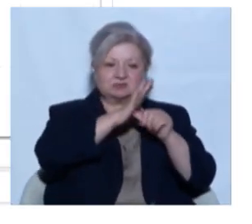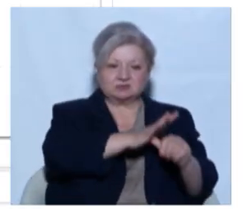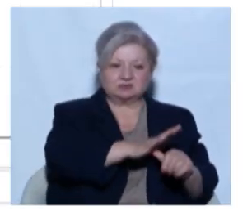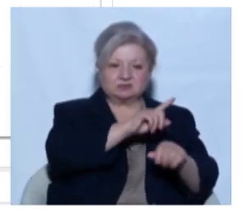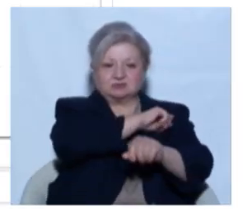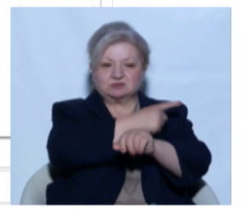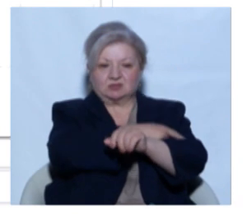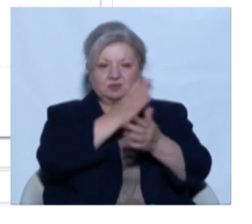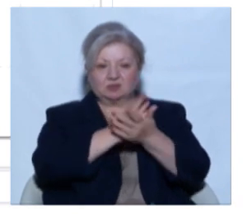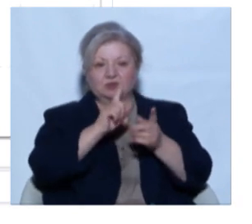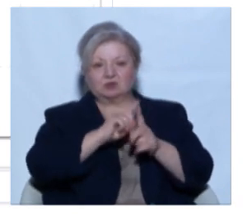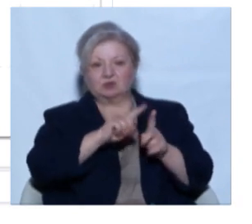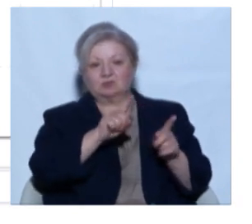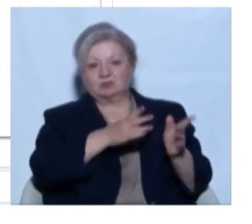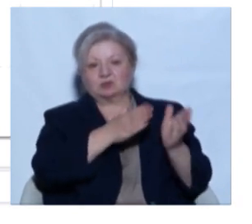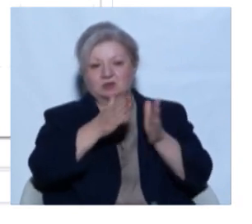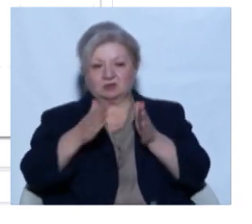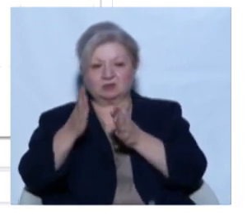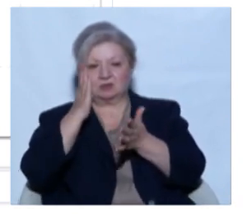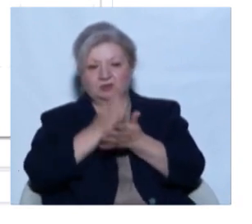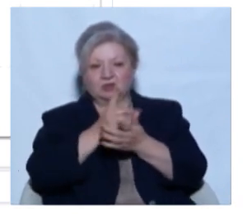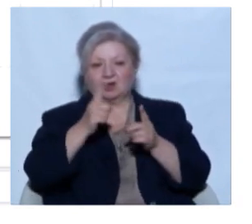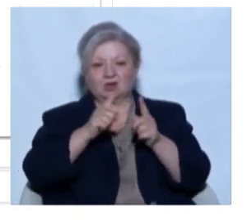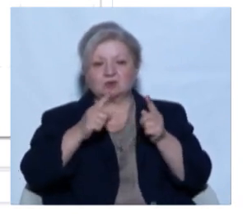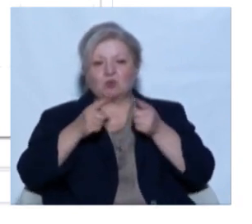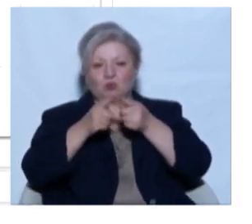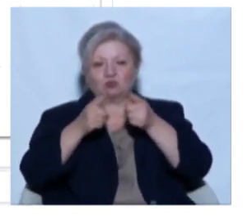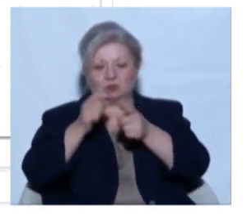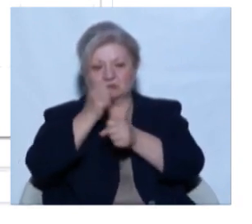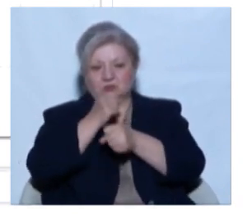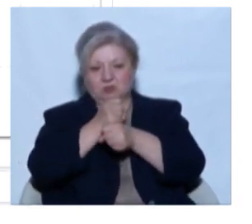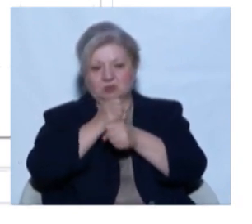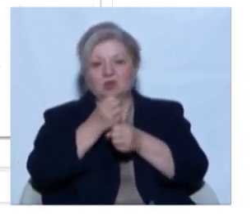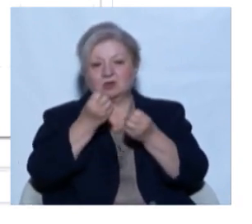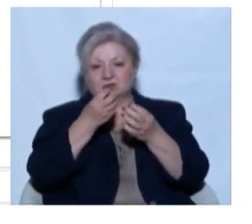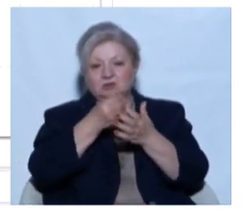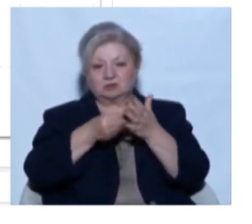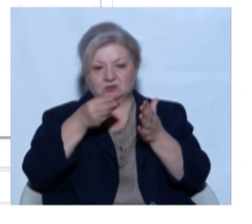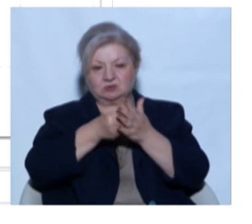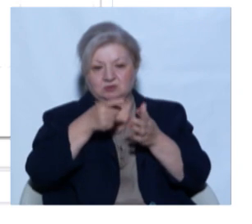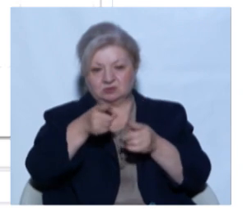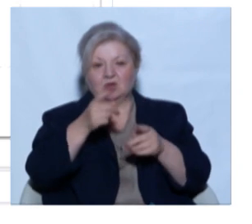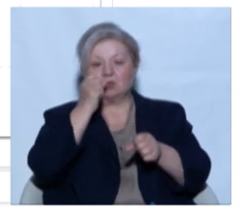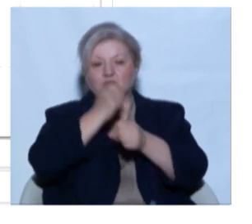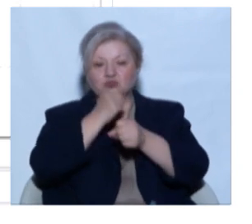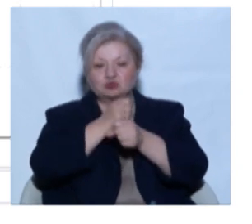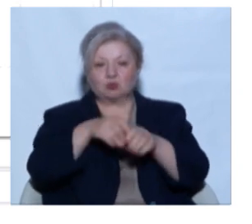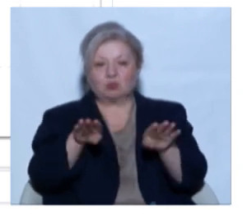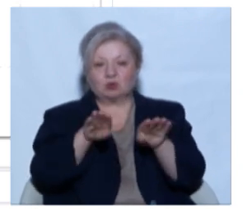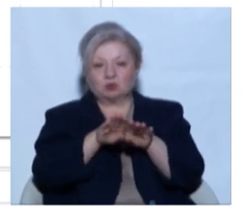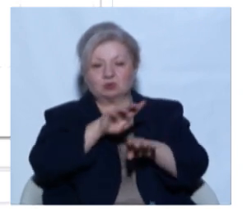ძალა, რომელიც გადაადგილებასთან ადგენს რაღაცა კუთხეს და კიდევ ერთხელ განვარტოთ, მუშაობა